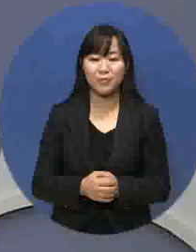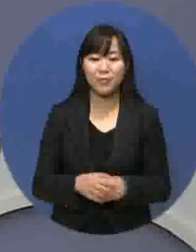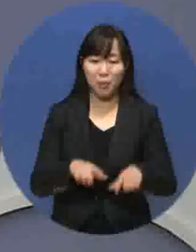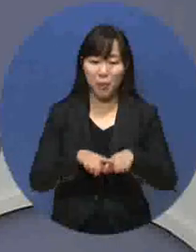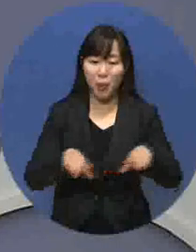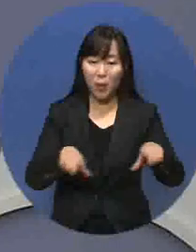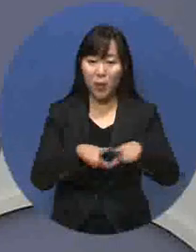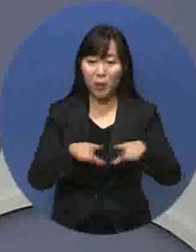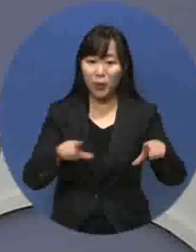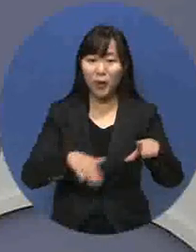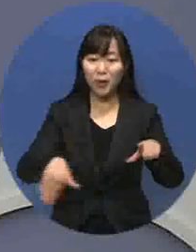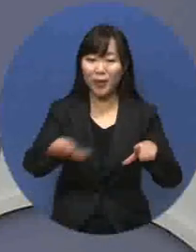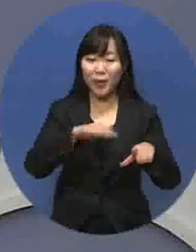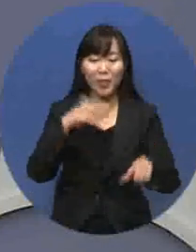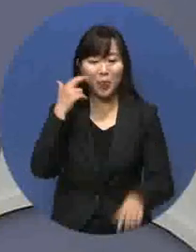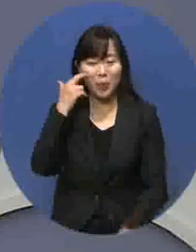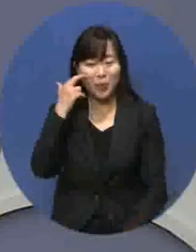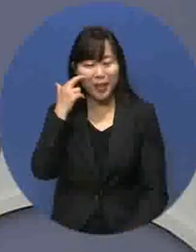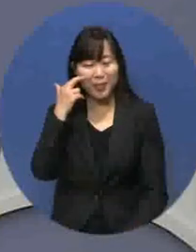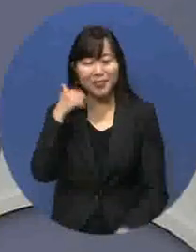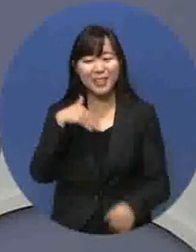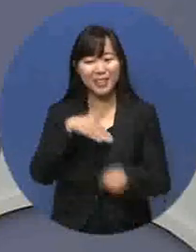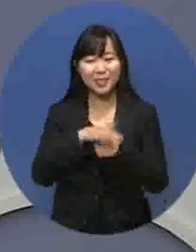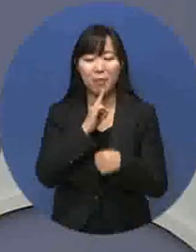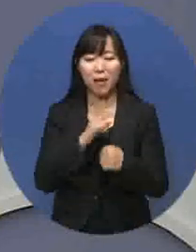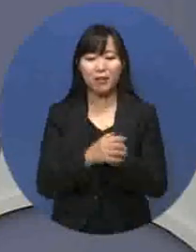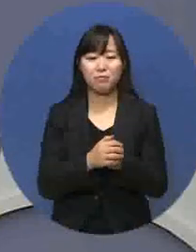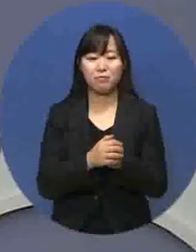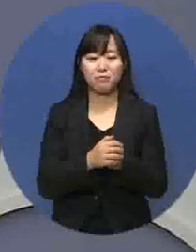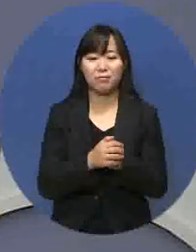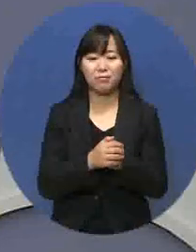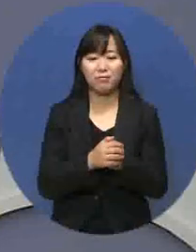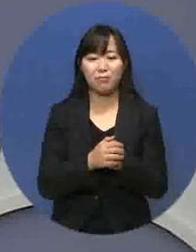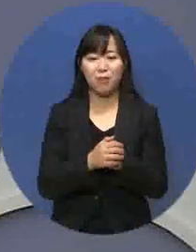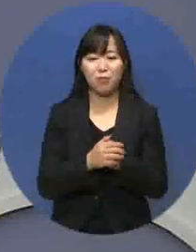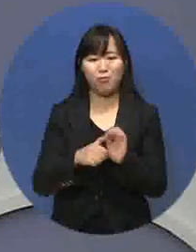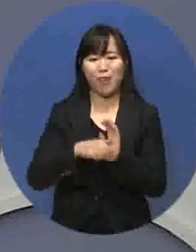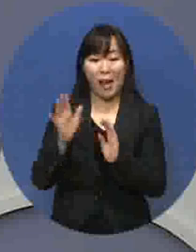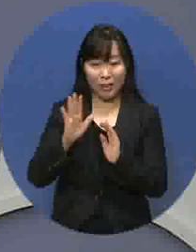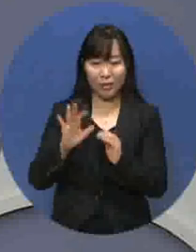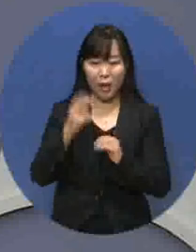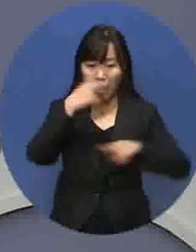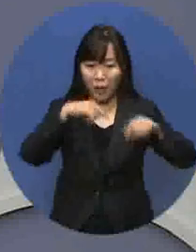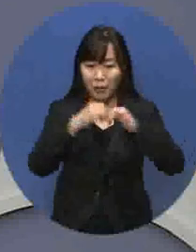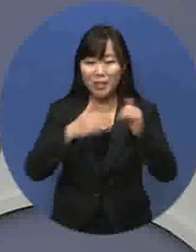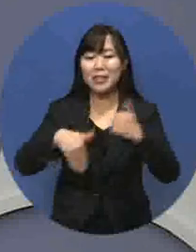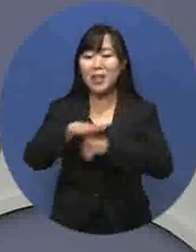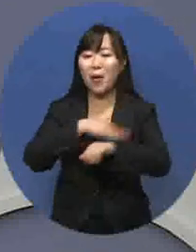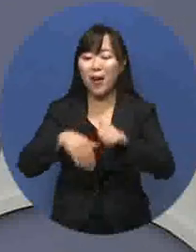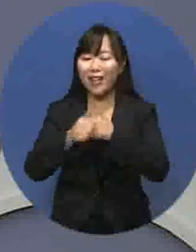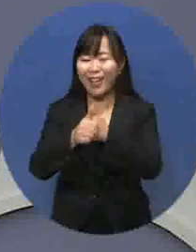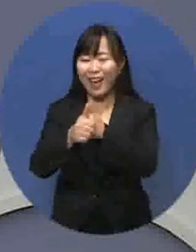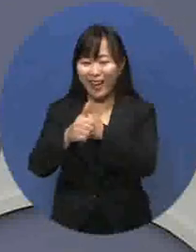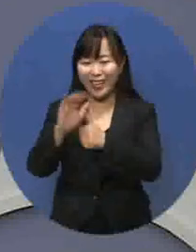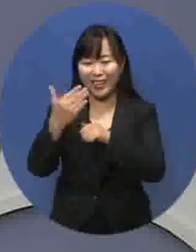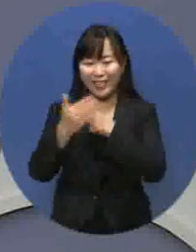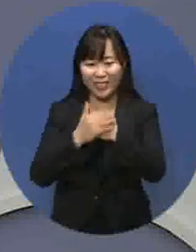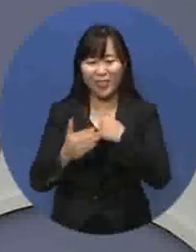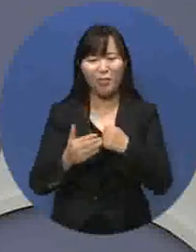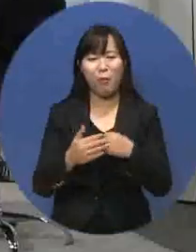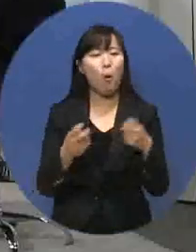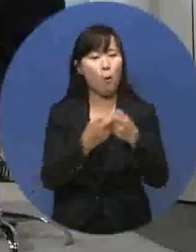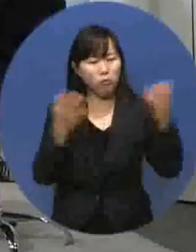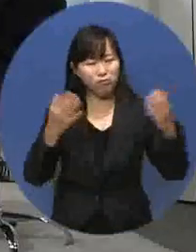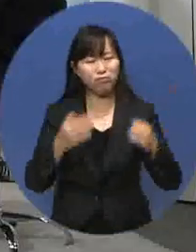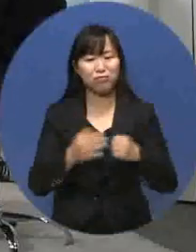보통 이렇게 저희가 농담 선수 말하기 흥행이 안 된 감독은요. 예. 이제 상황에 맞춰야 되겠다. 아